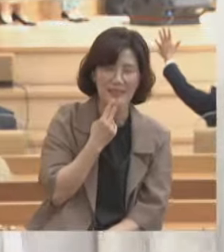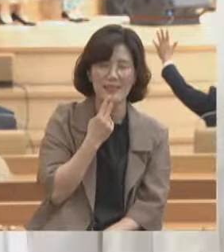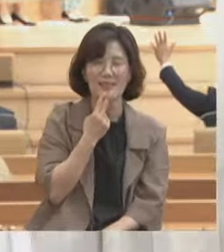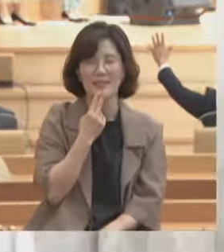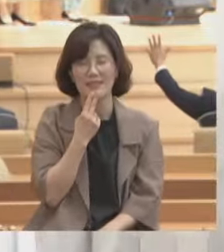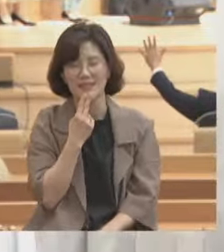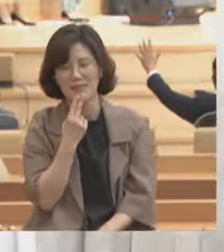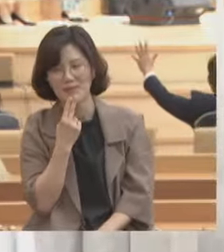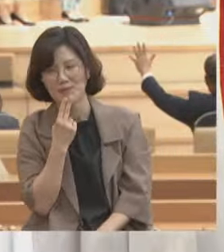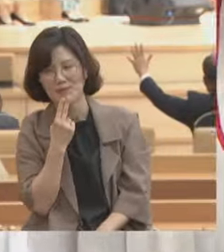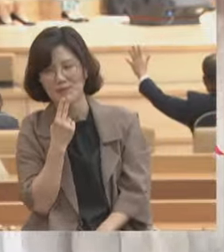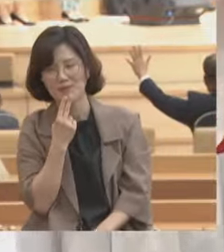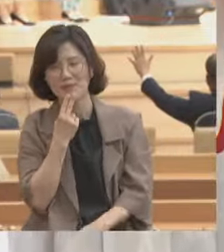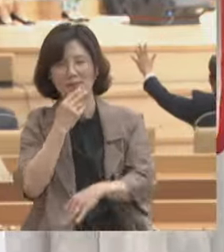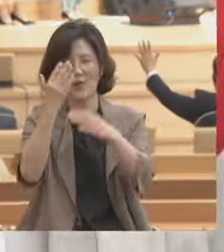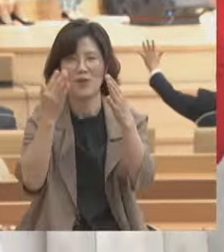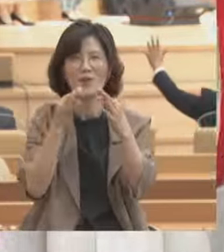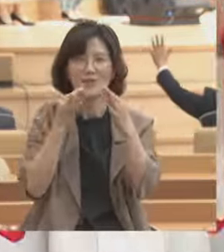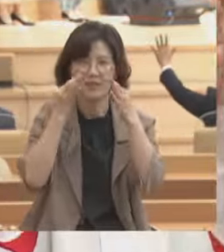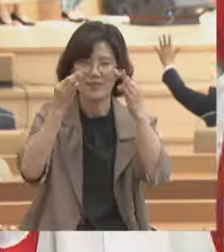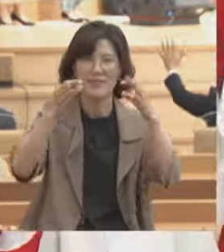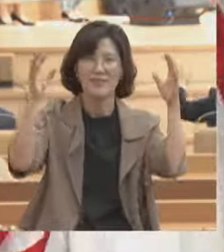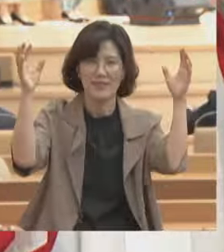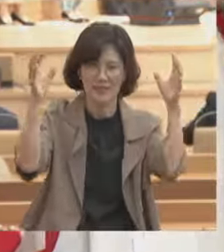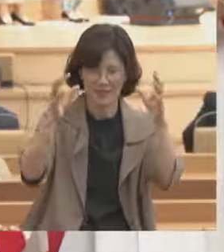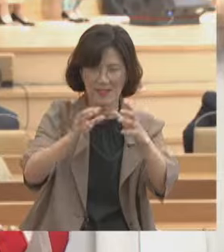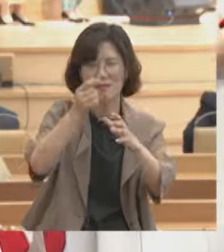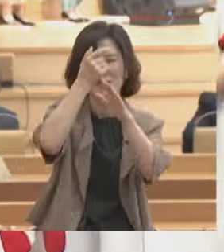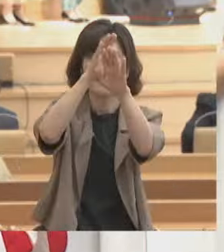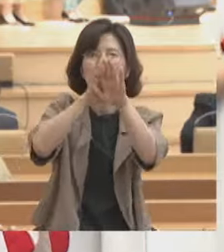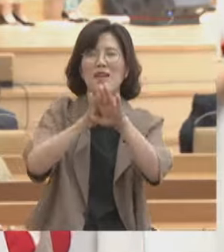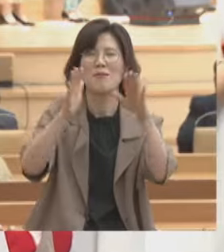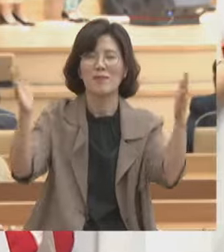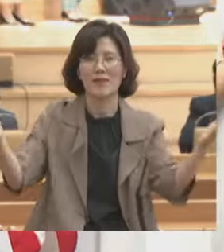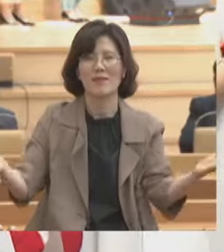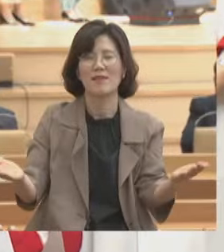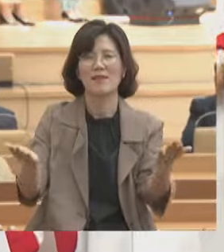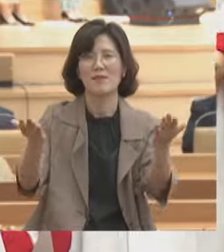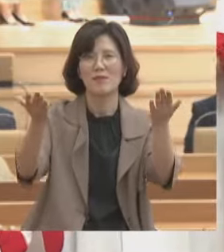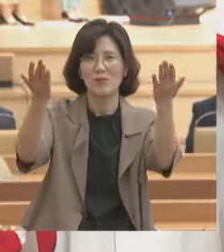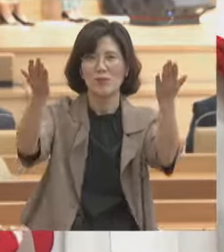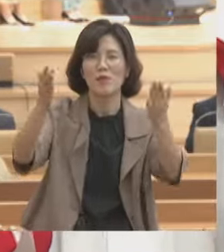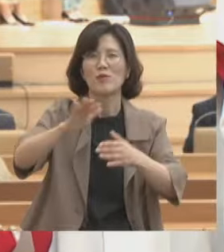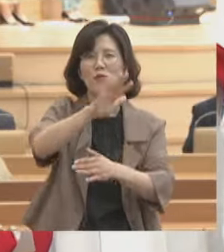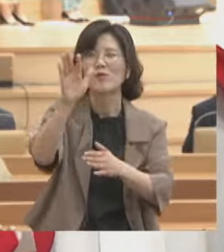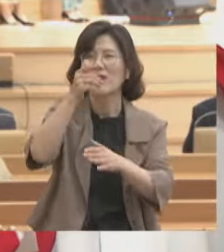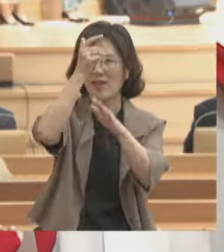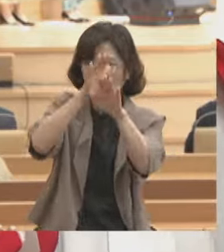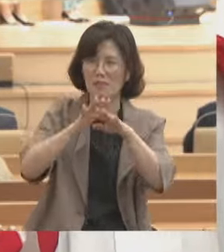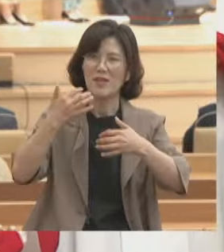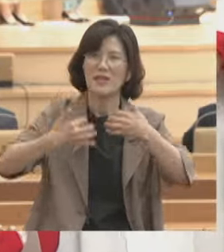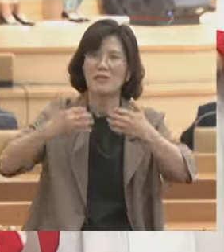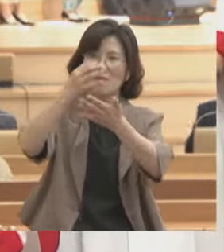마음과 우리 온 정성을 다하여서 오직 하나님만을 예배하며 나아갑니다. 우리 예배를 기뻐하다